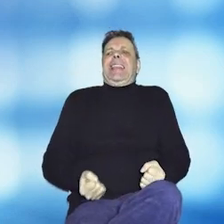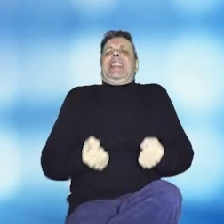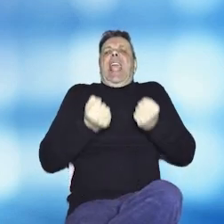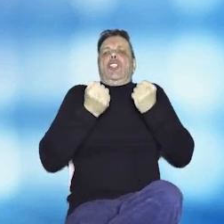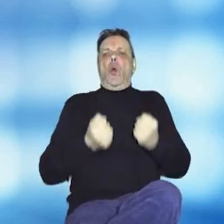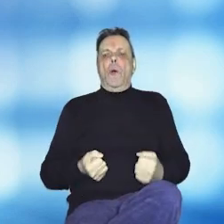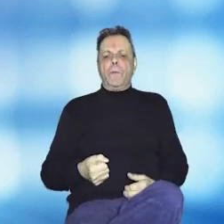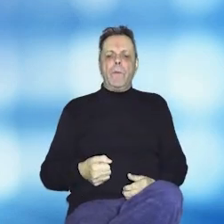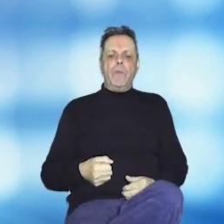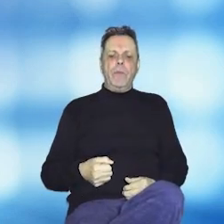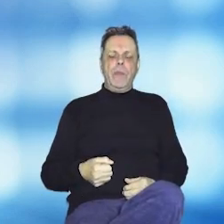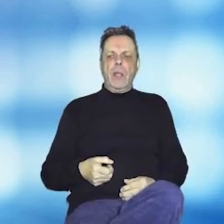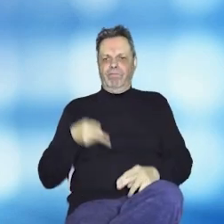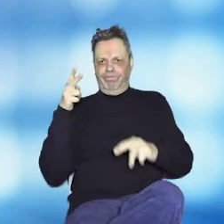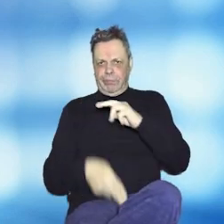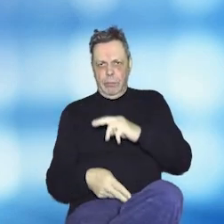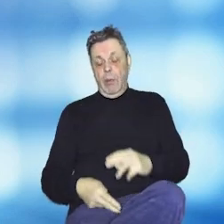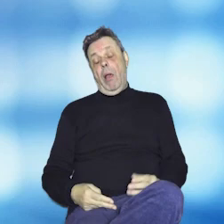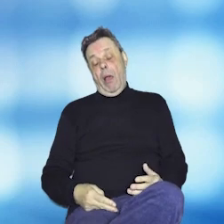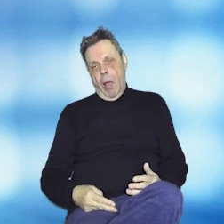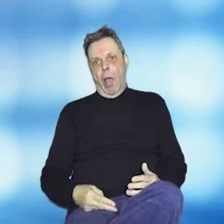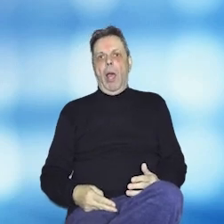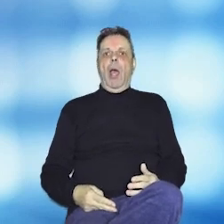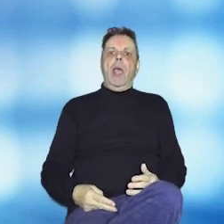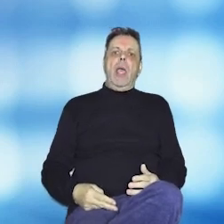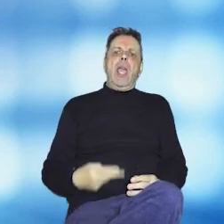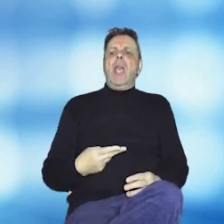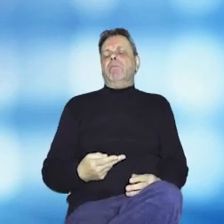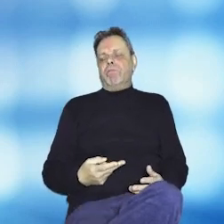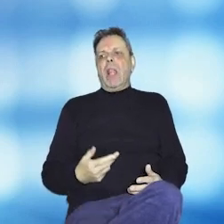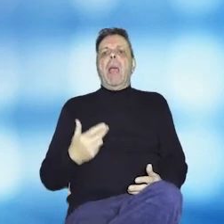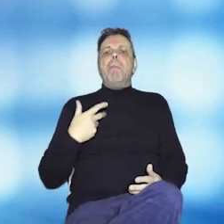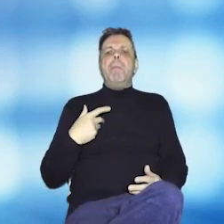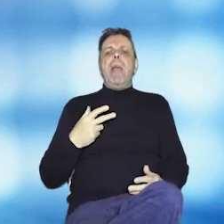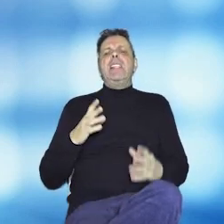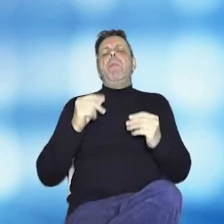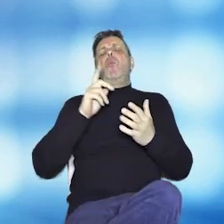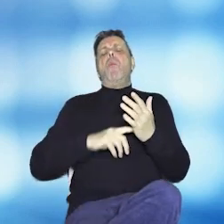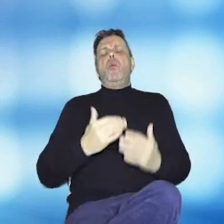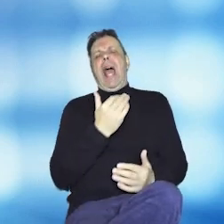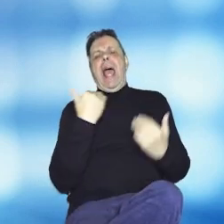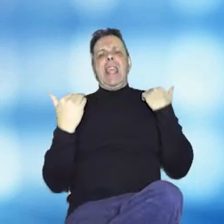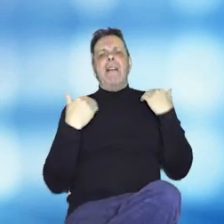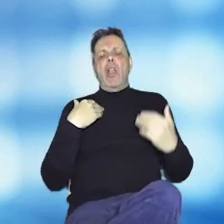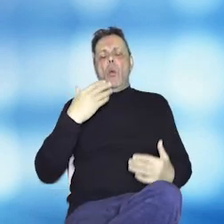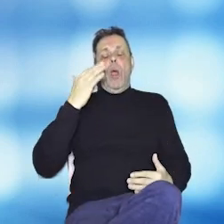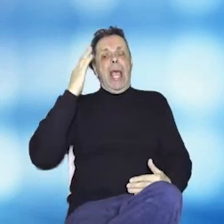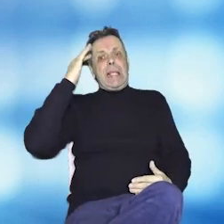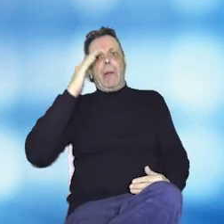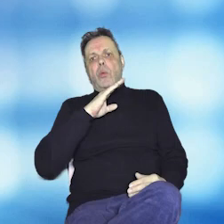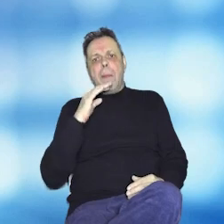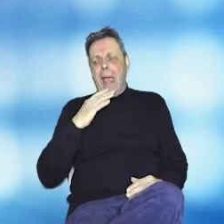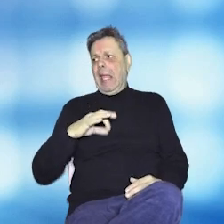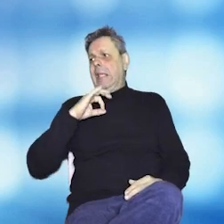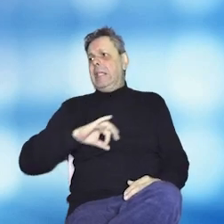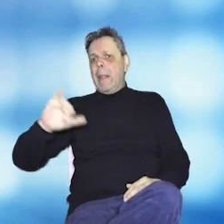teško u korijenu isjeći, jel da? Dakle, više manje meni se često javljaju zabrinute majke,